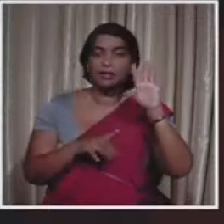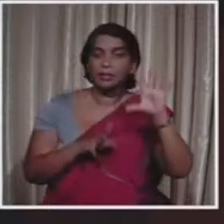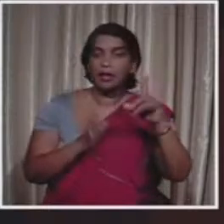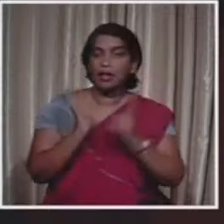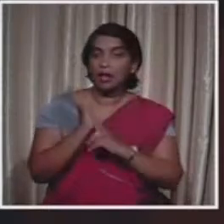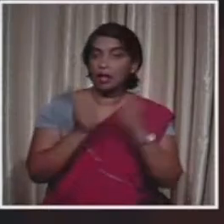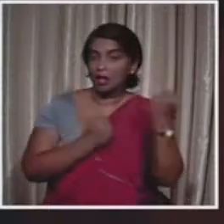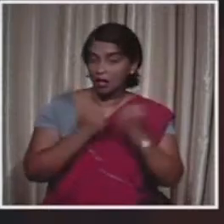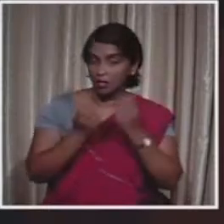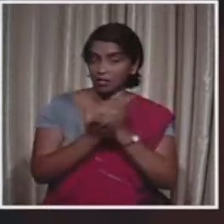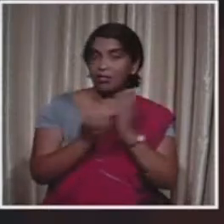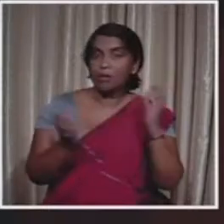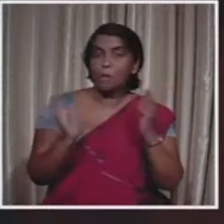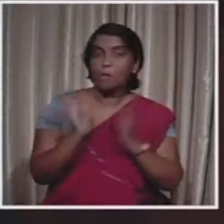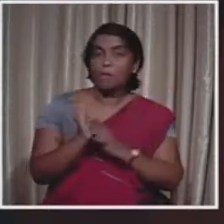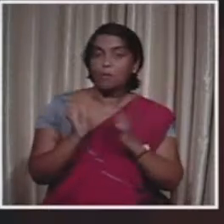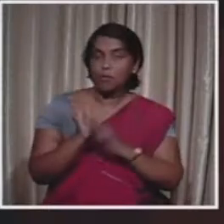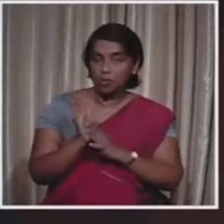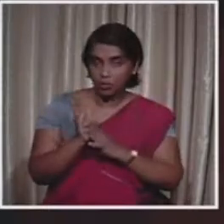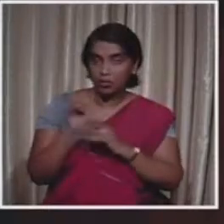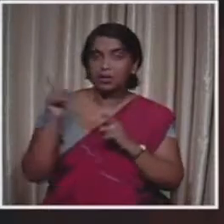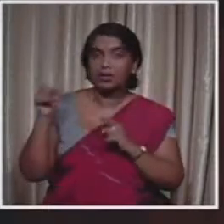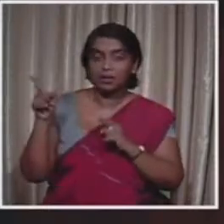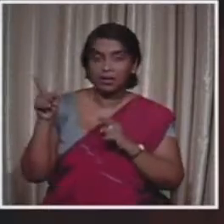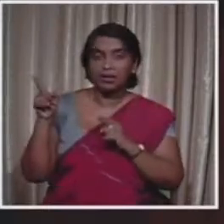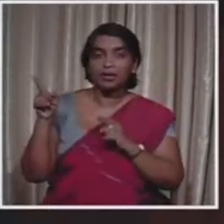බවුසරයක මුතුරාජ වෙල කියන